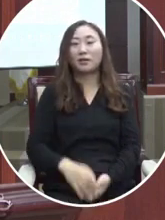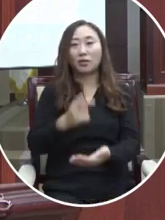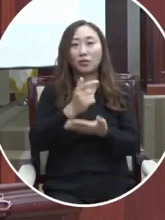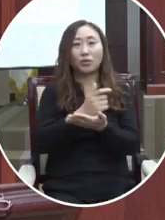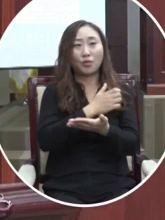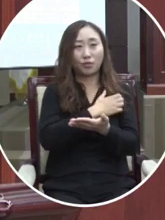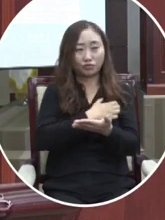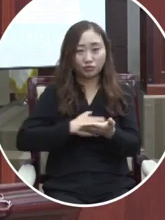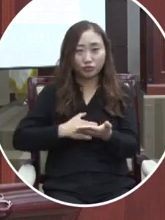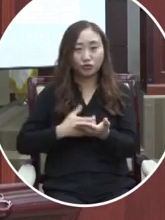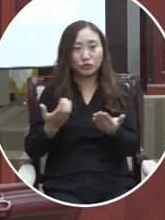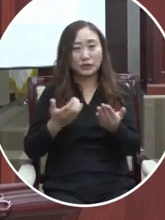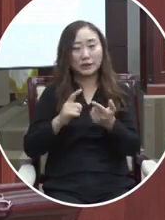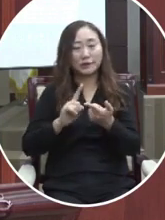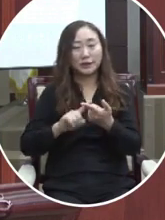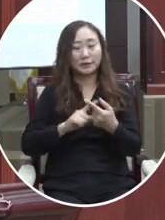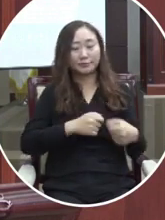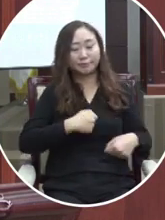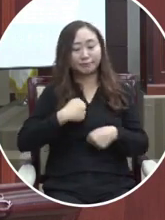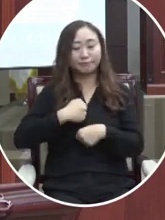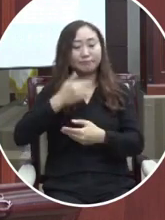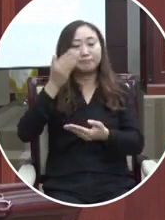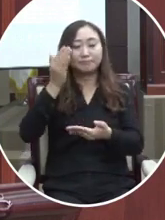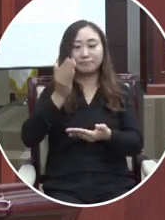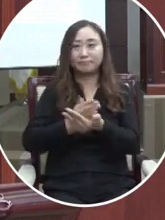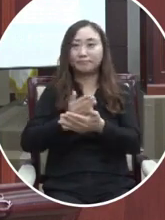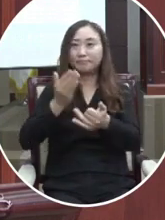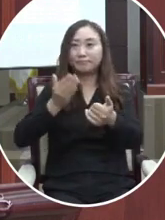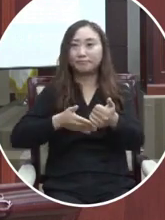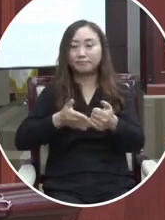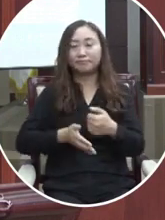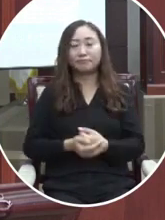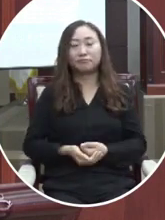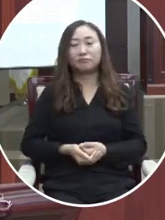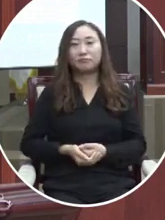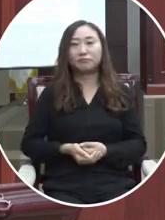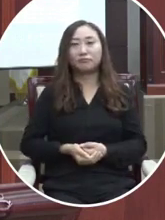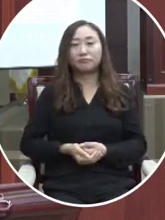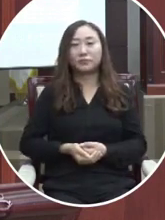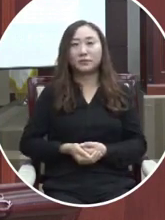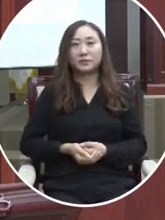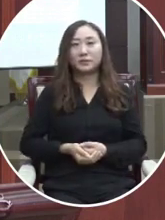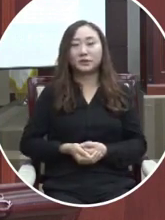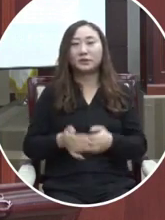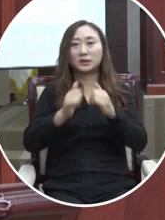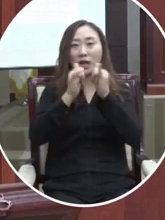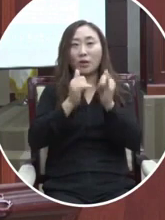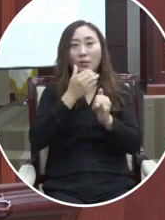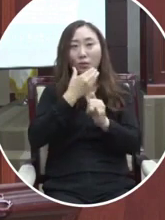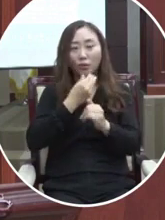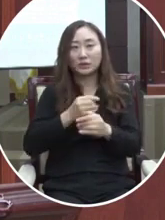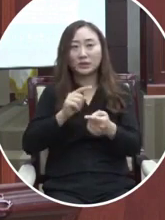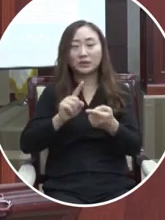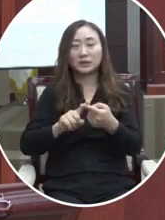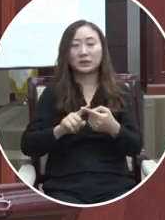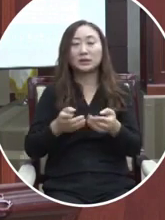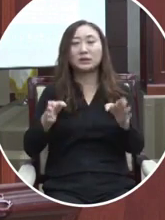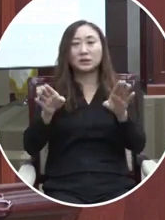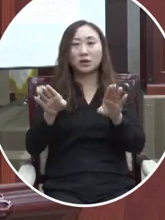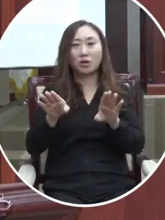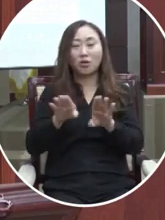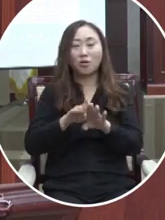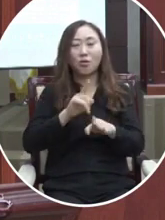농구는 더 이상 직무를 유기해서는 안 됩니다. 미신고 사회복지시설로 고발하고 폐쇄하여 사회복지시설